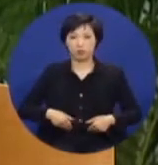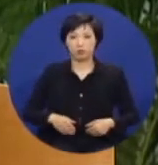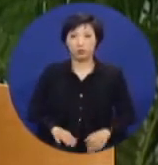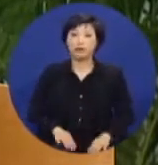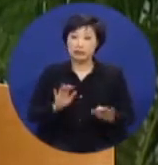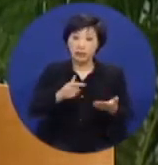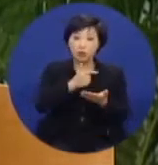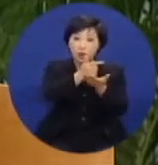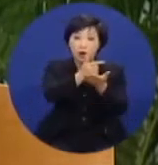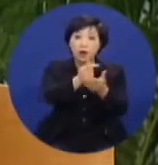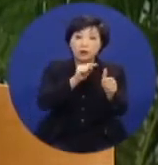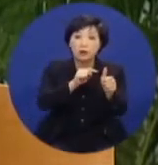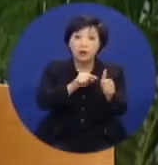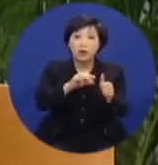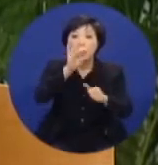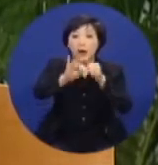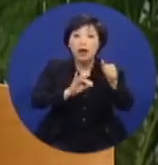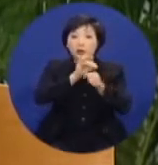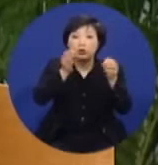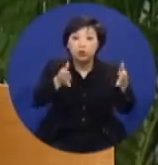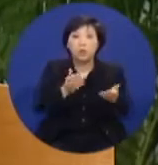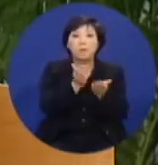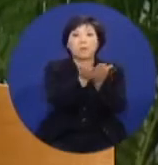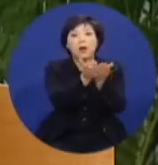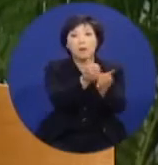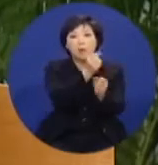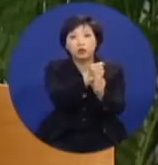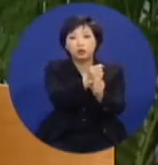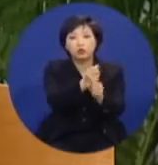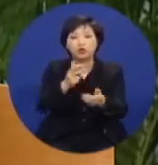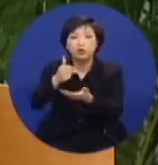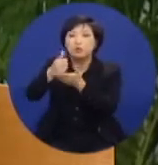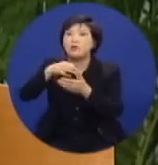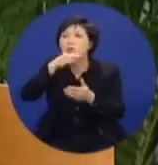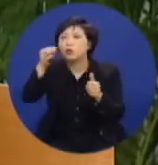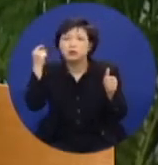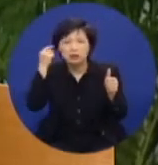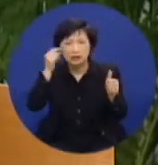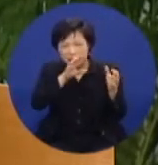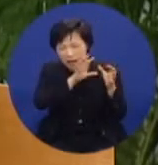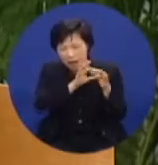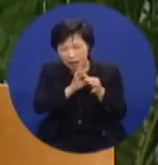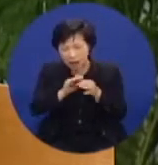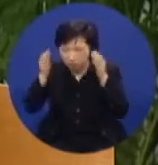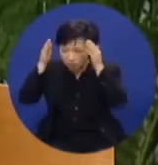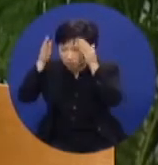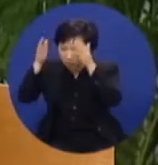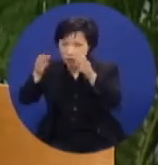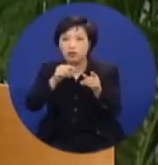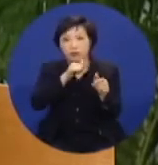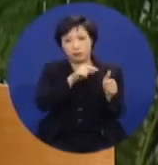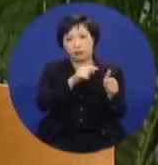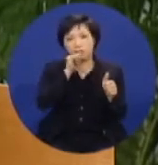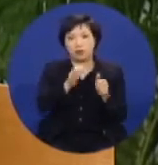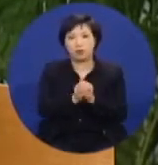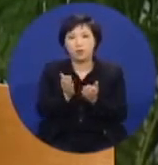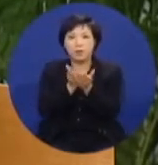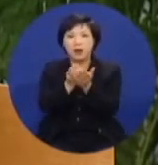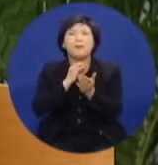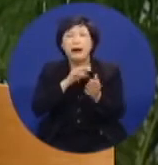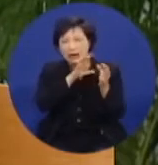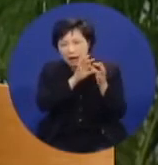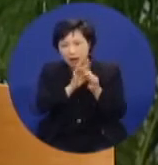노아는 분소 동안 풍기를 주문 소 주님의 목소리에 생각이 쫓고 관계에만 상당히